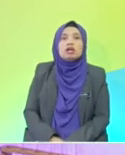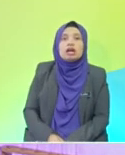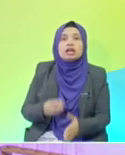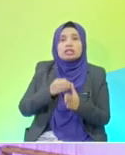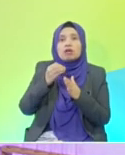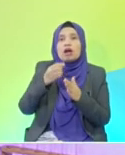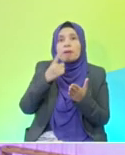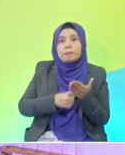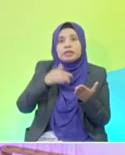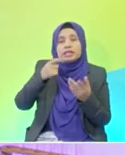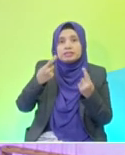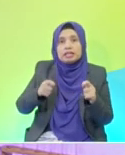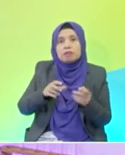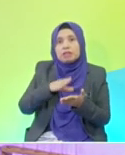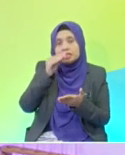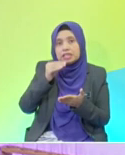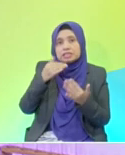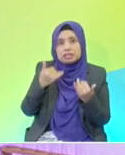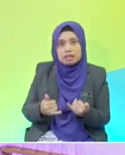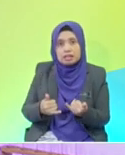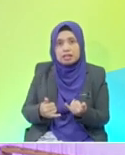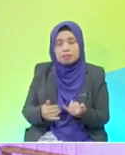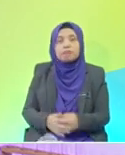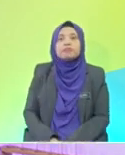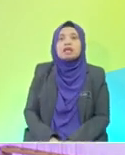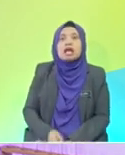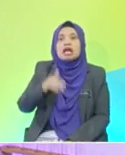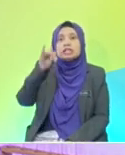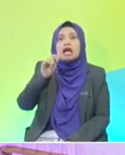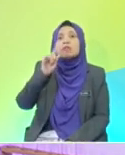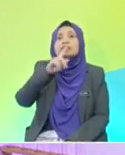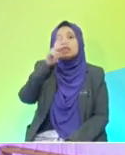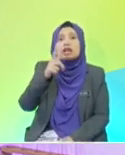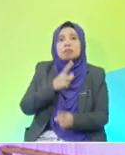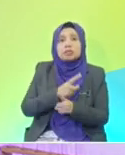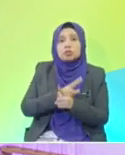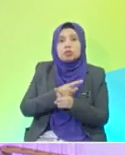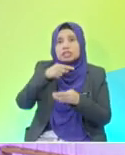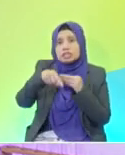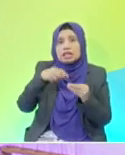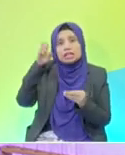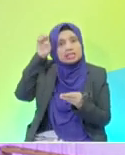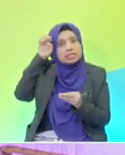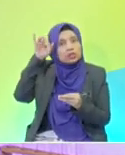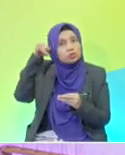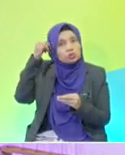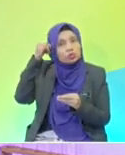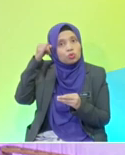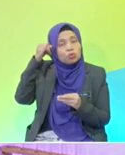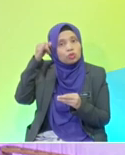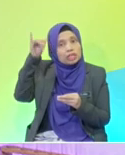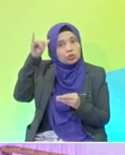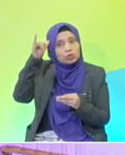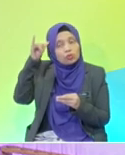di dalam kelas so sekarang yang manakah betul berkaitan dengan Yesus banci Yusuf nih kalau kita berdasarkan situasi